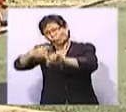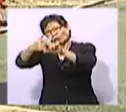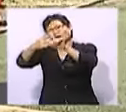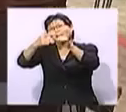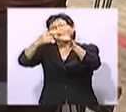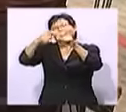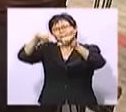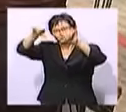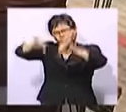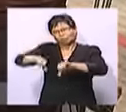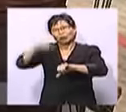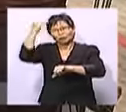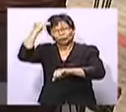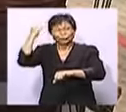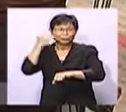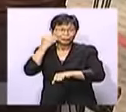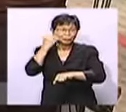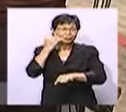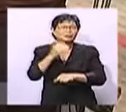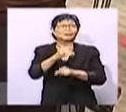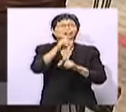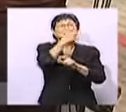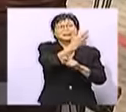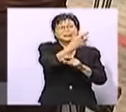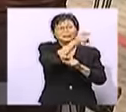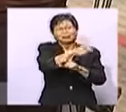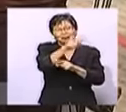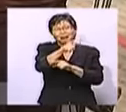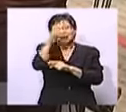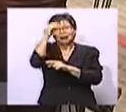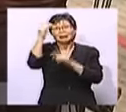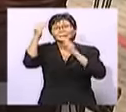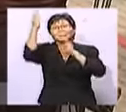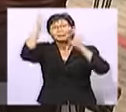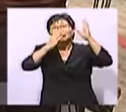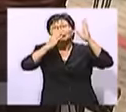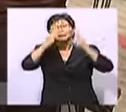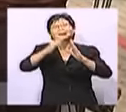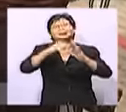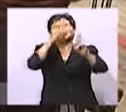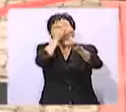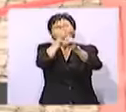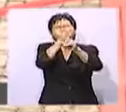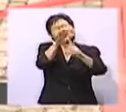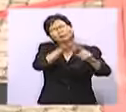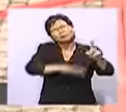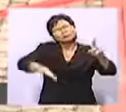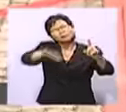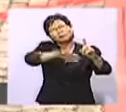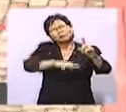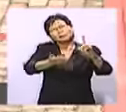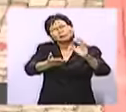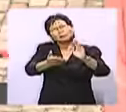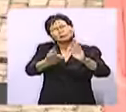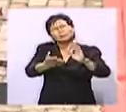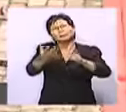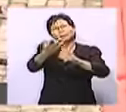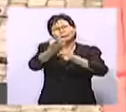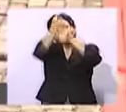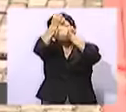Korea Selatan. Tambahan pula, trio recurve lelaki negara diletakkan sasaran untuk sekurang-kurangnya menaiki